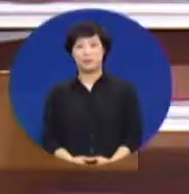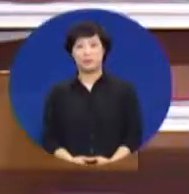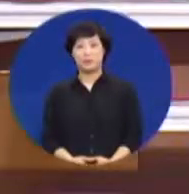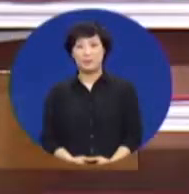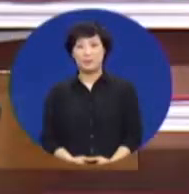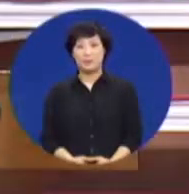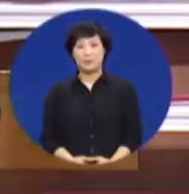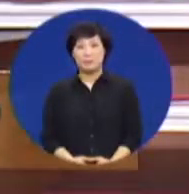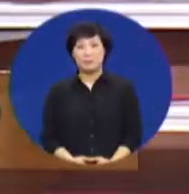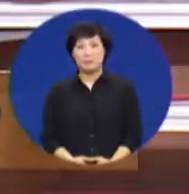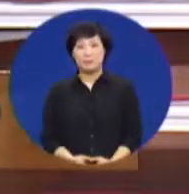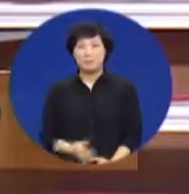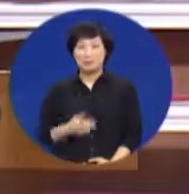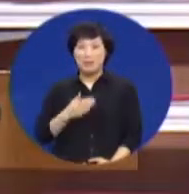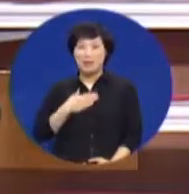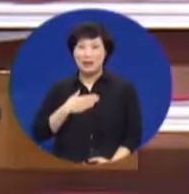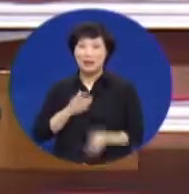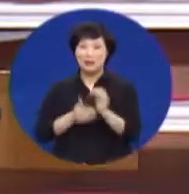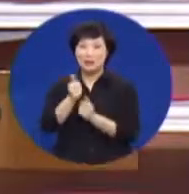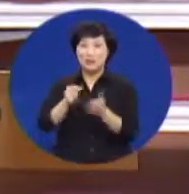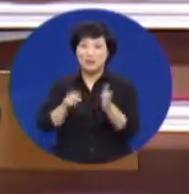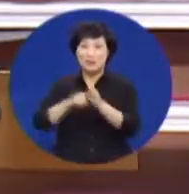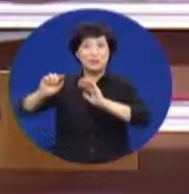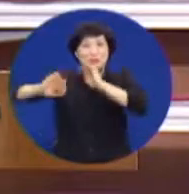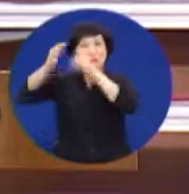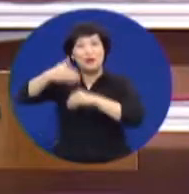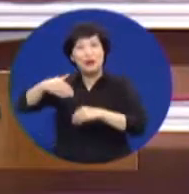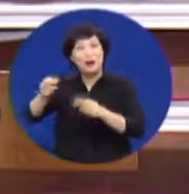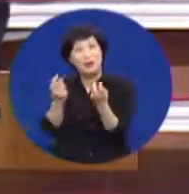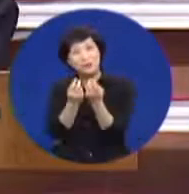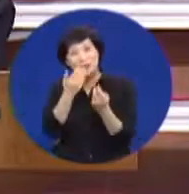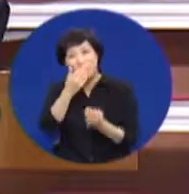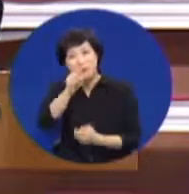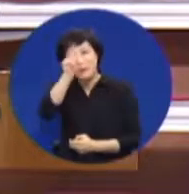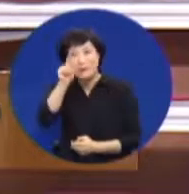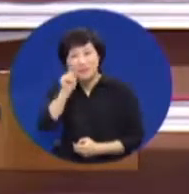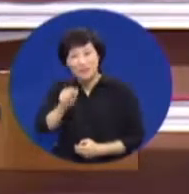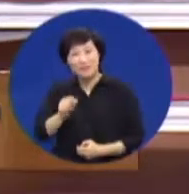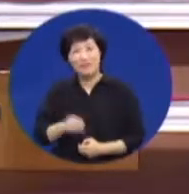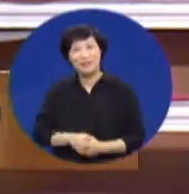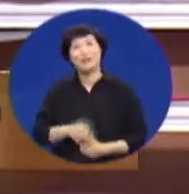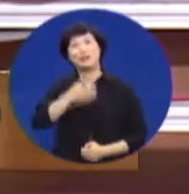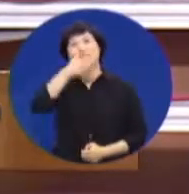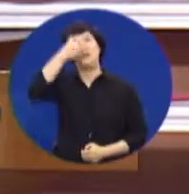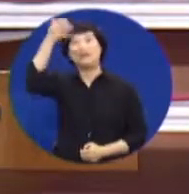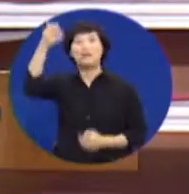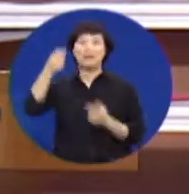참 내가 어쩌다 예수 믿고 천국 가게 됐나 꿈만 같잖아요.